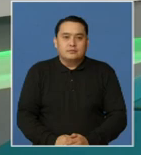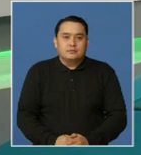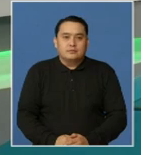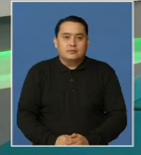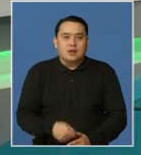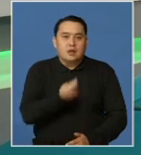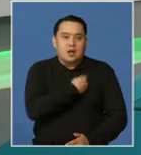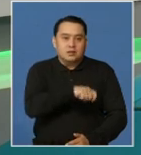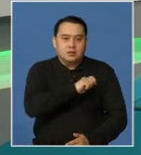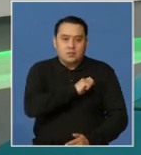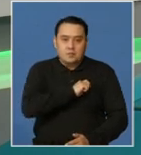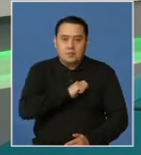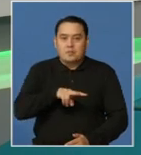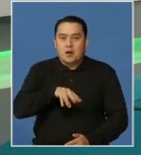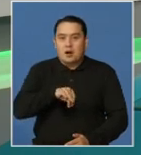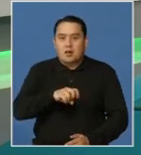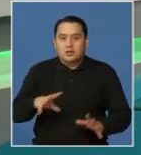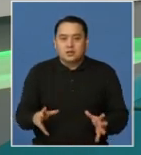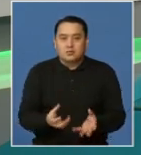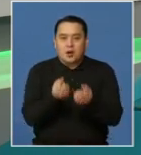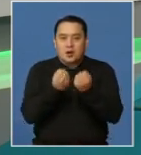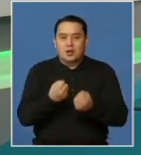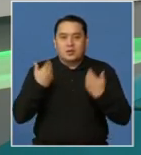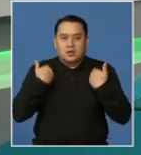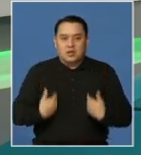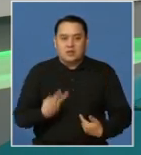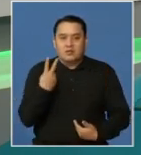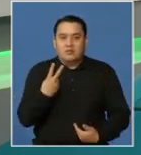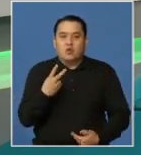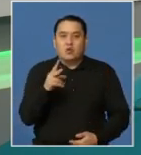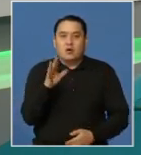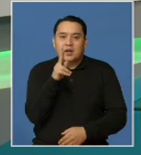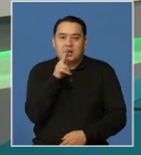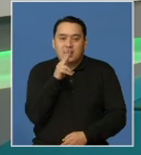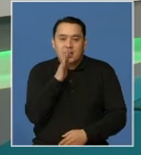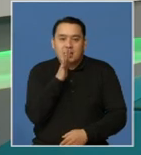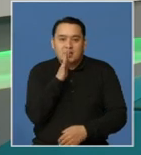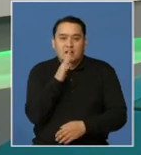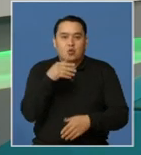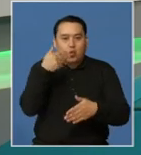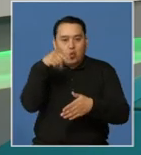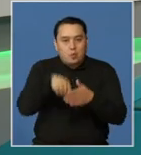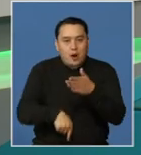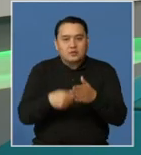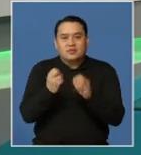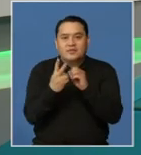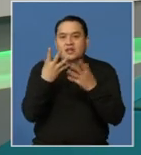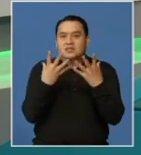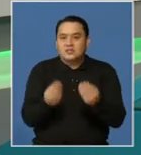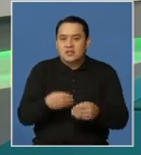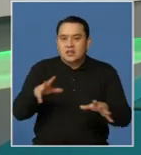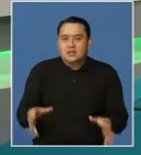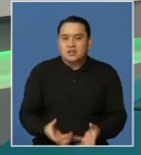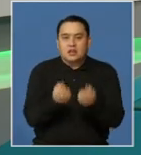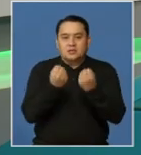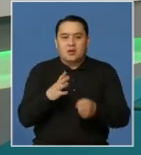В испанской провинции Малага спасатели достали тело 2-летнего мальчика, упавшего в глубокий колодец 12 дней назад. Об этом